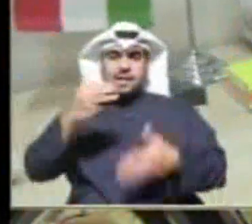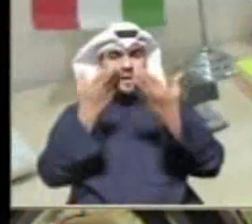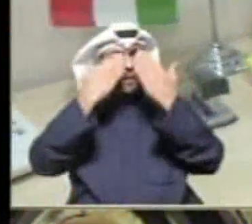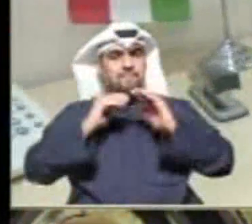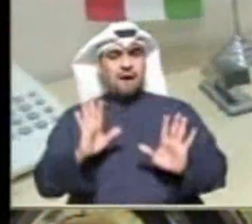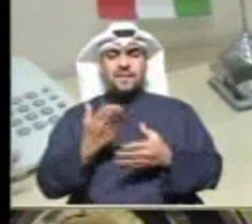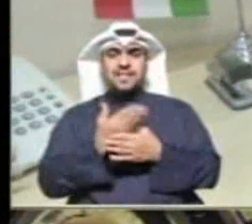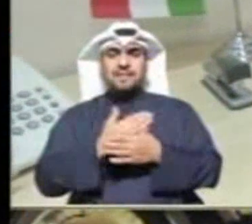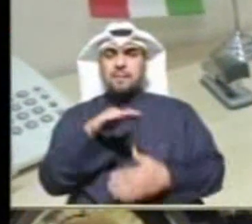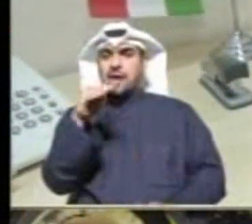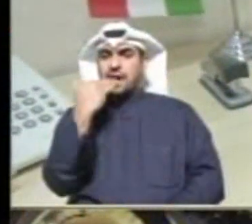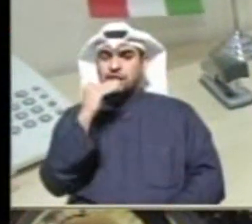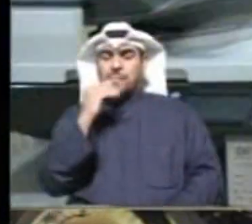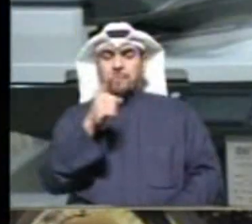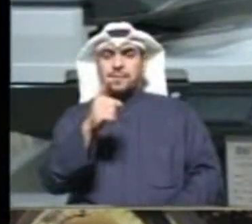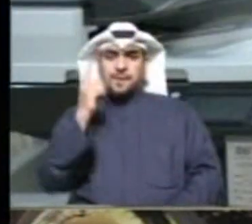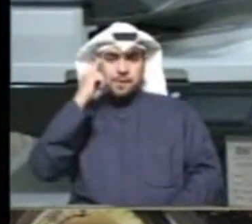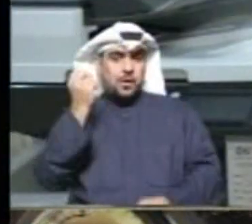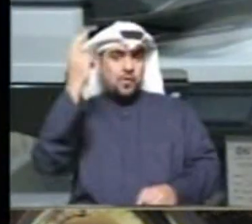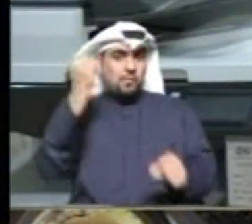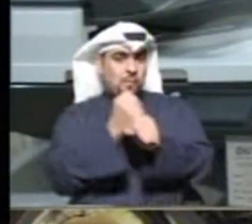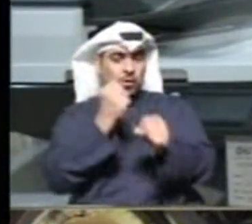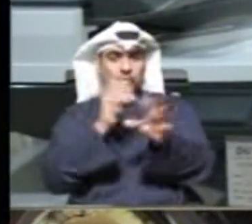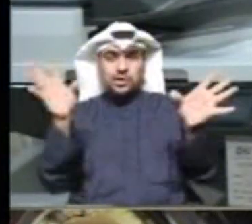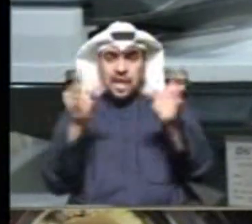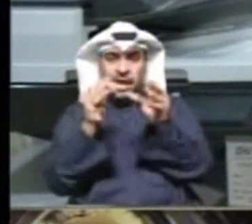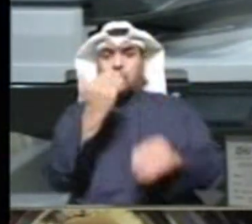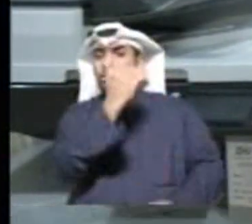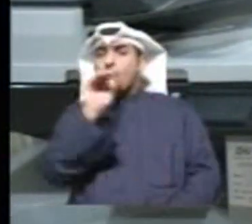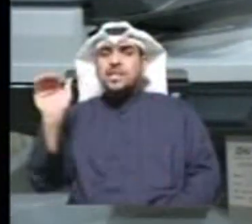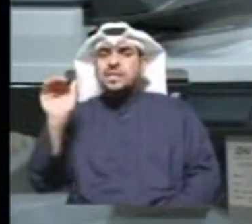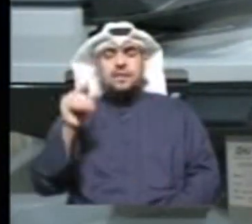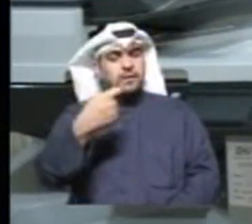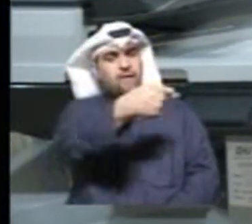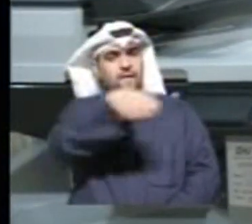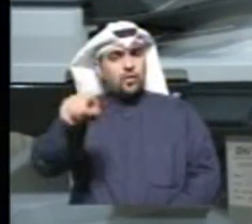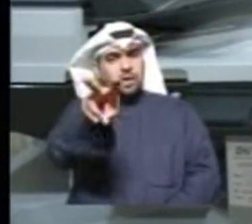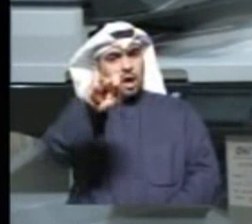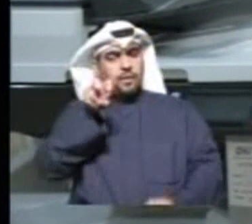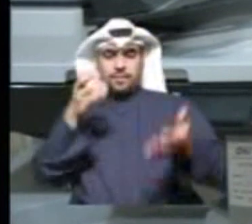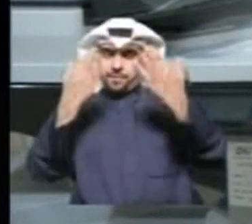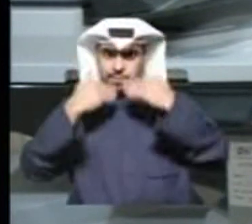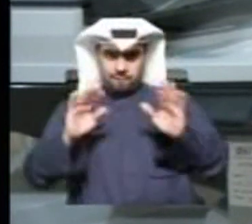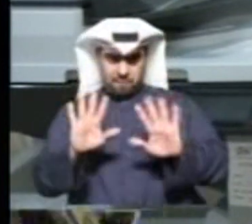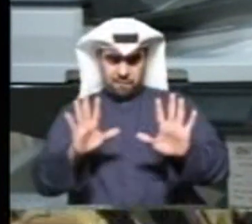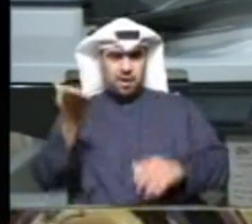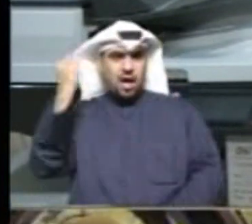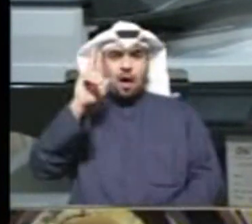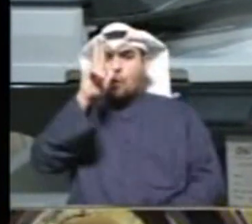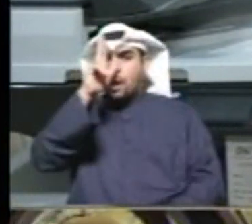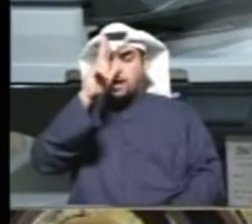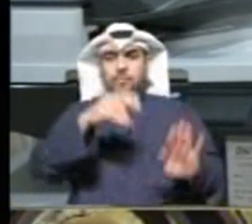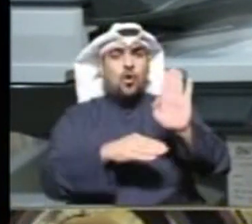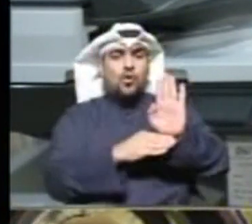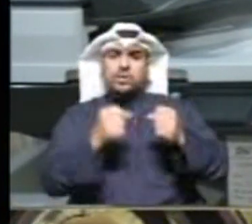المشاريع الصغيرة والمتوسطة. في السابق كان إصدار الترخيص يأخذ وقت أطول، واليوم أصبح العميل هو اللي صدر الترخيص،